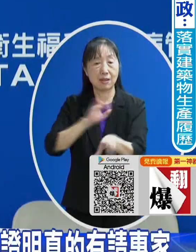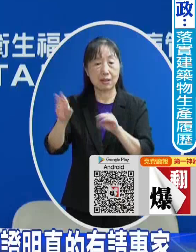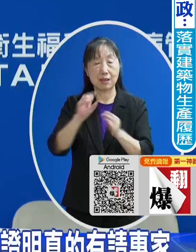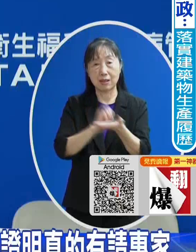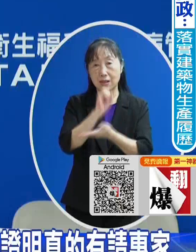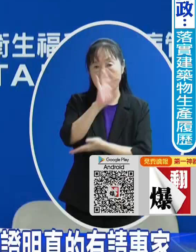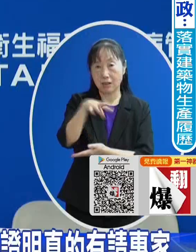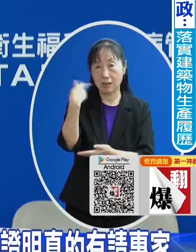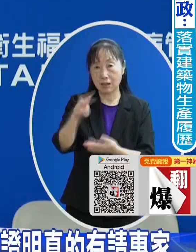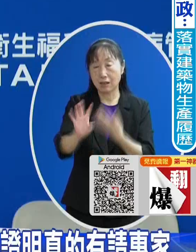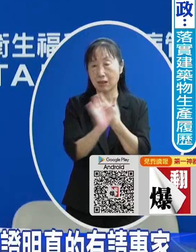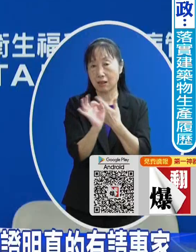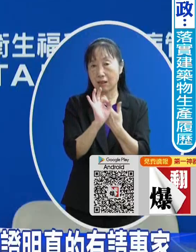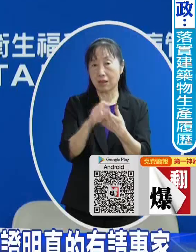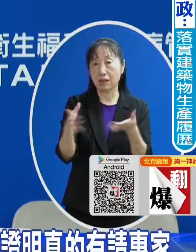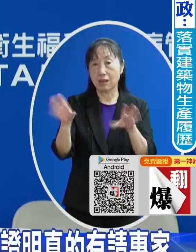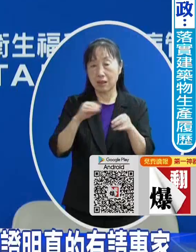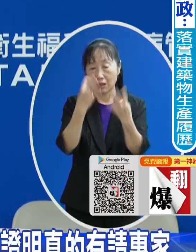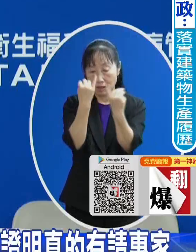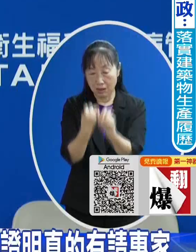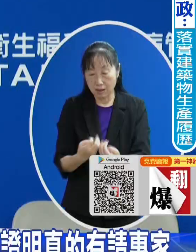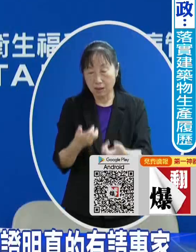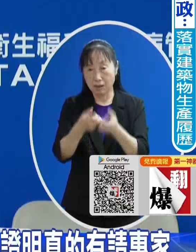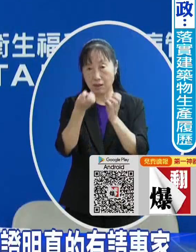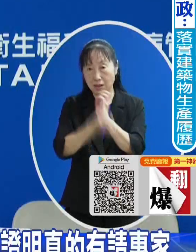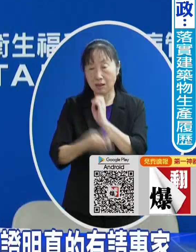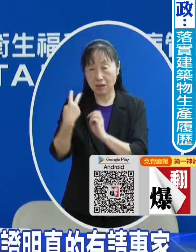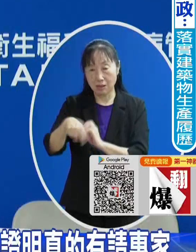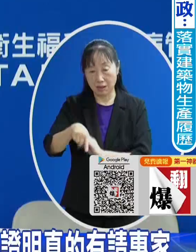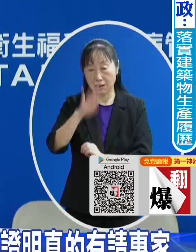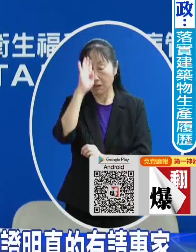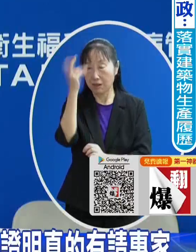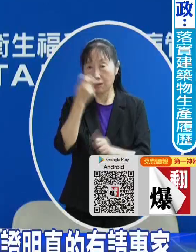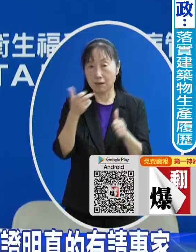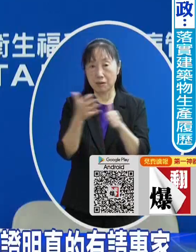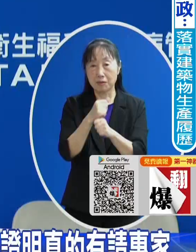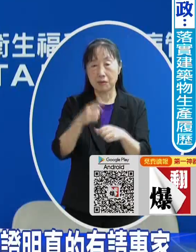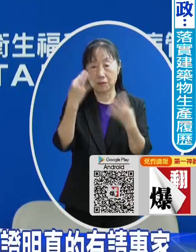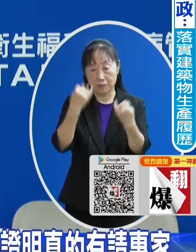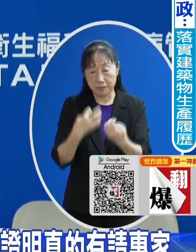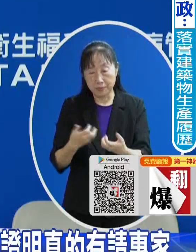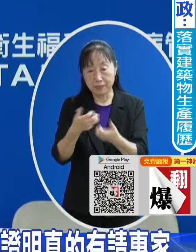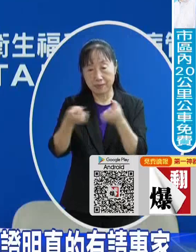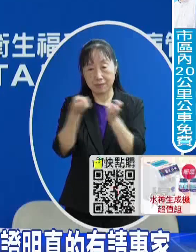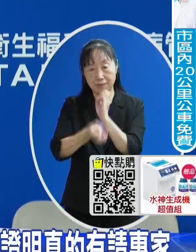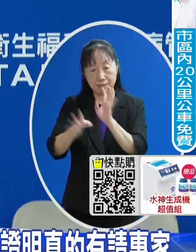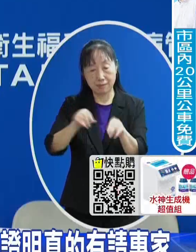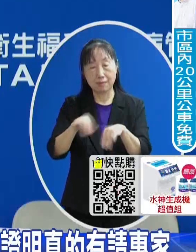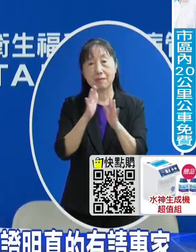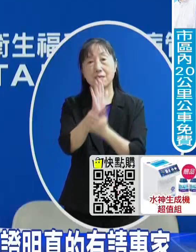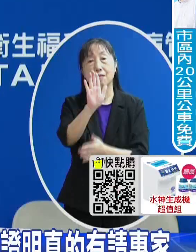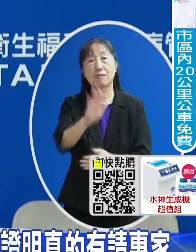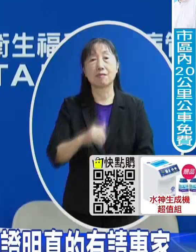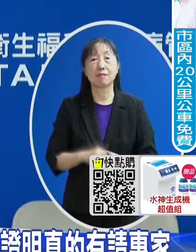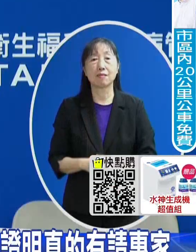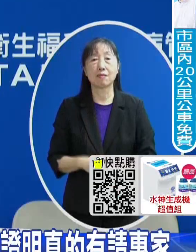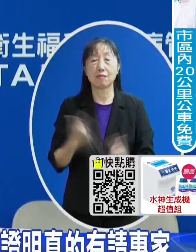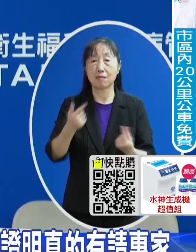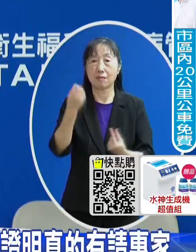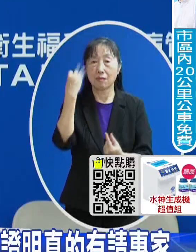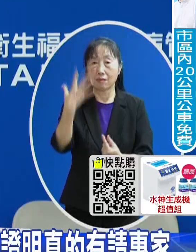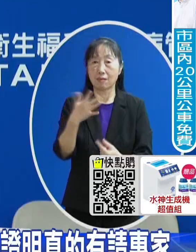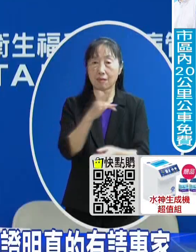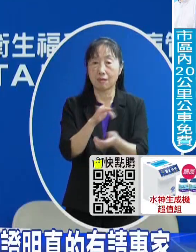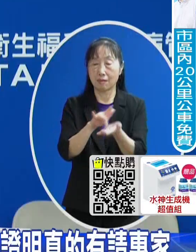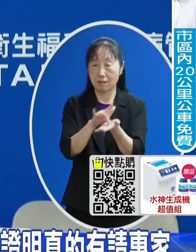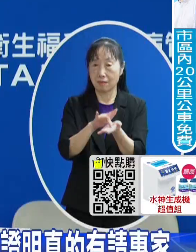临床单位的资料库数据分析跟疾管署的大数据的一个资料库的统计分析。那至于说新药的审查